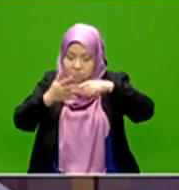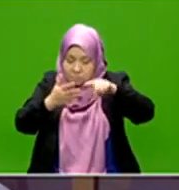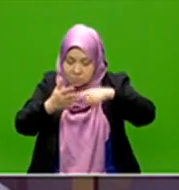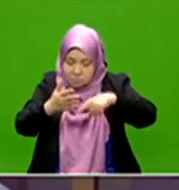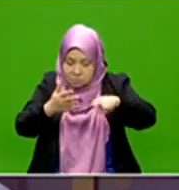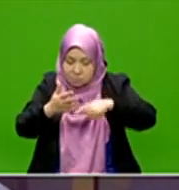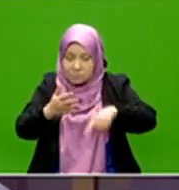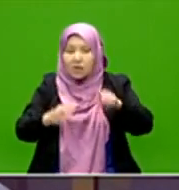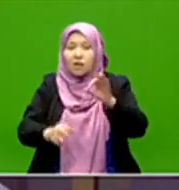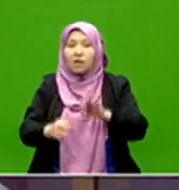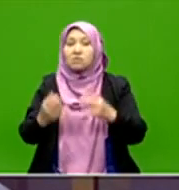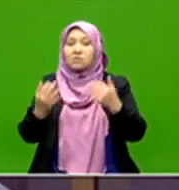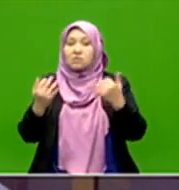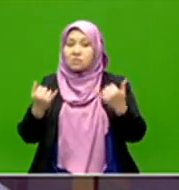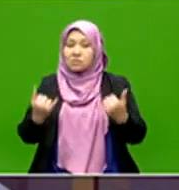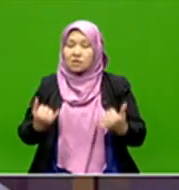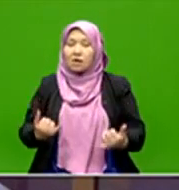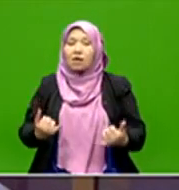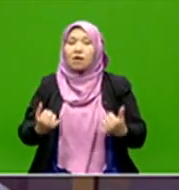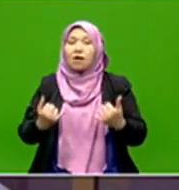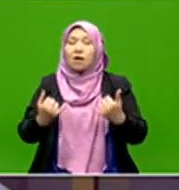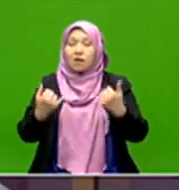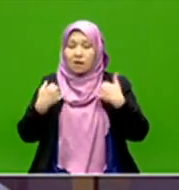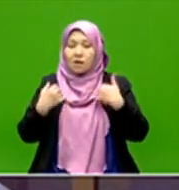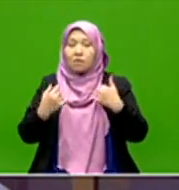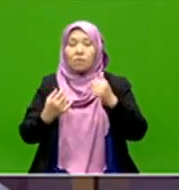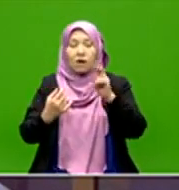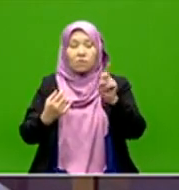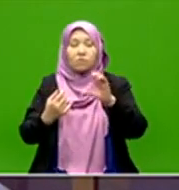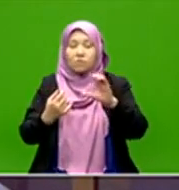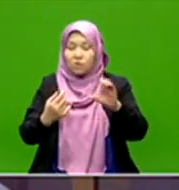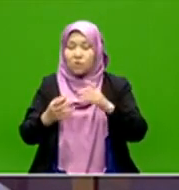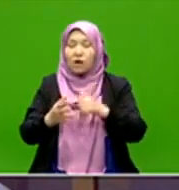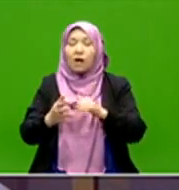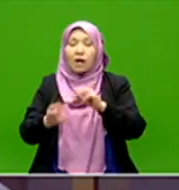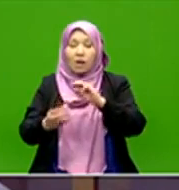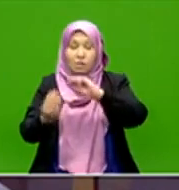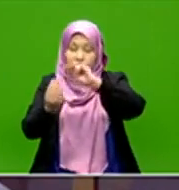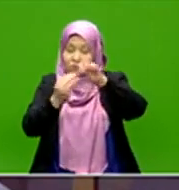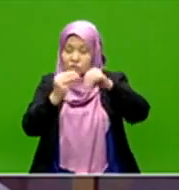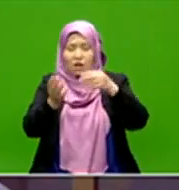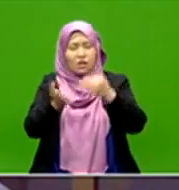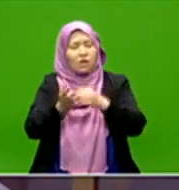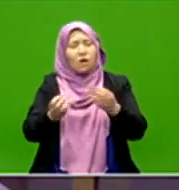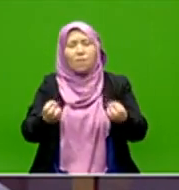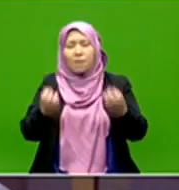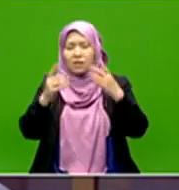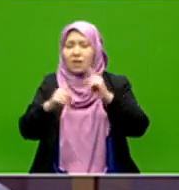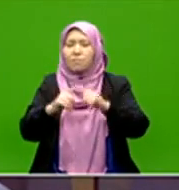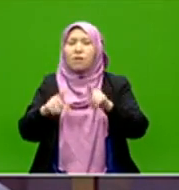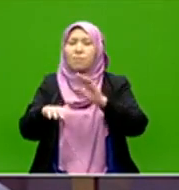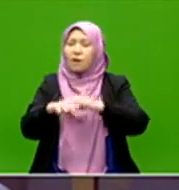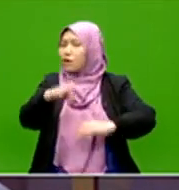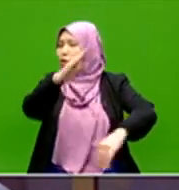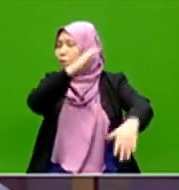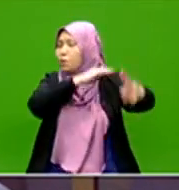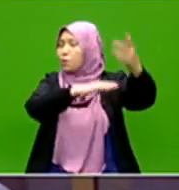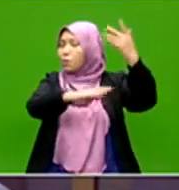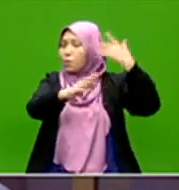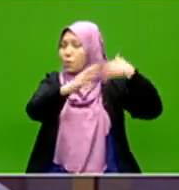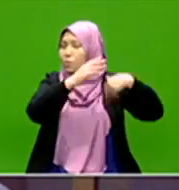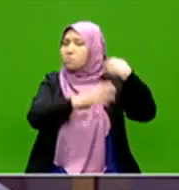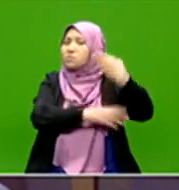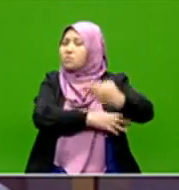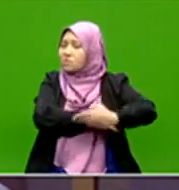kalau zaman sekarang ini 200-300 orang rakyat Malaysia. Kalau sebelum ini mungkin ramai lagi. Tapi sebenarnya pada zaman dahulu